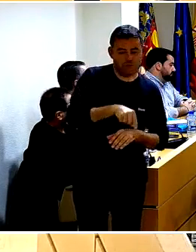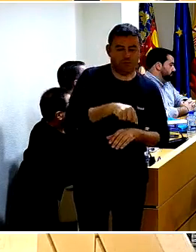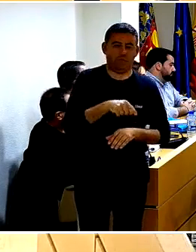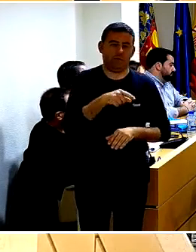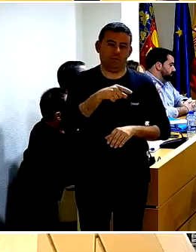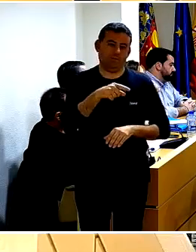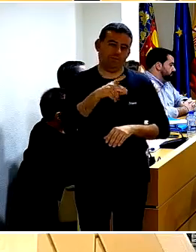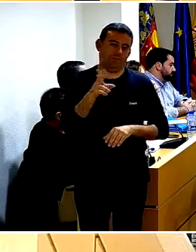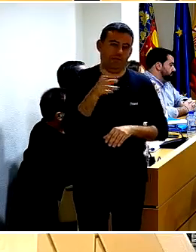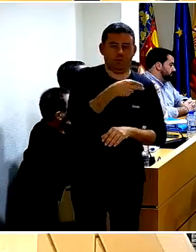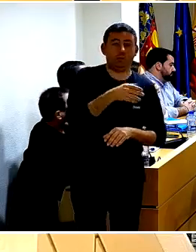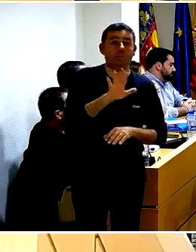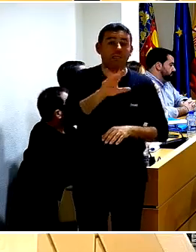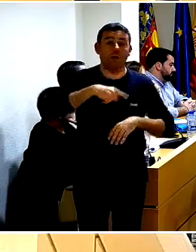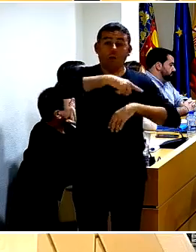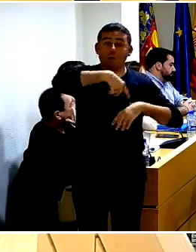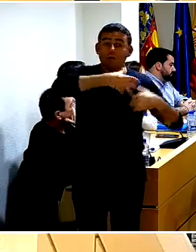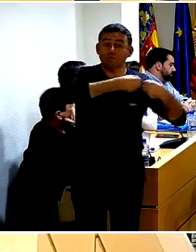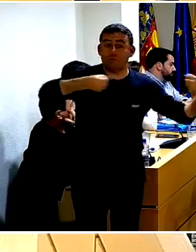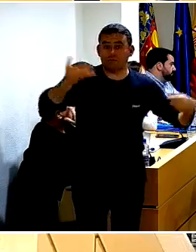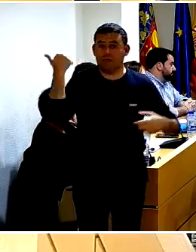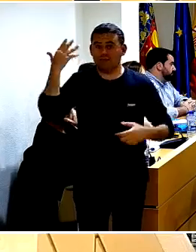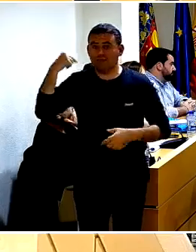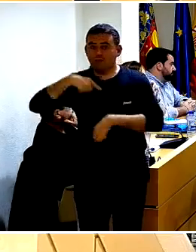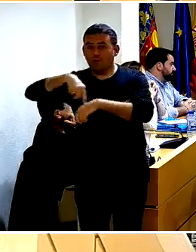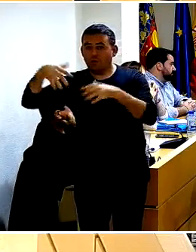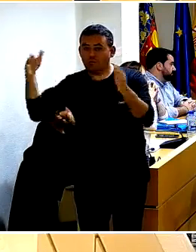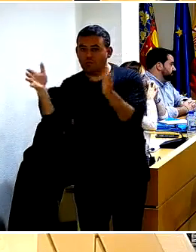d'hores de dedicació que antes, perquè abans tenia moltes